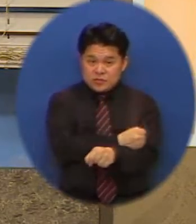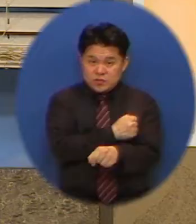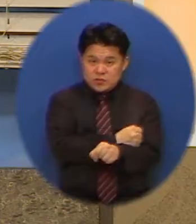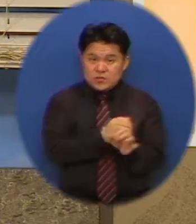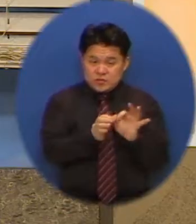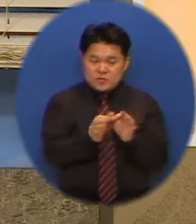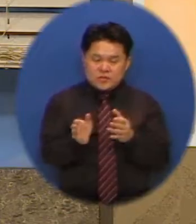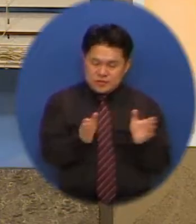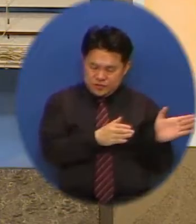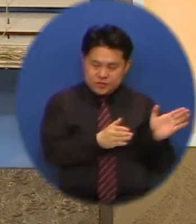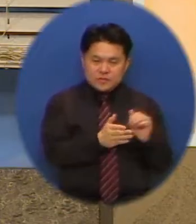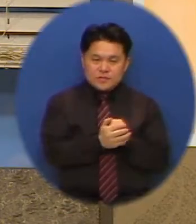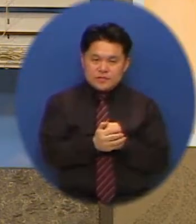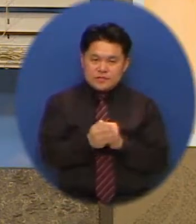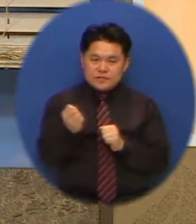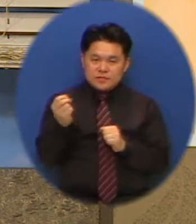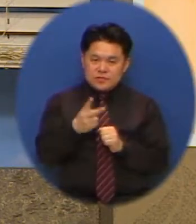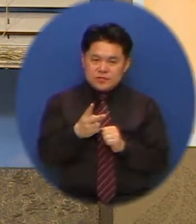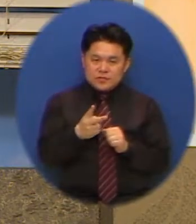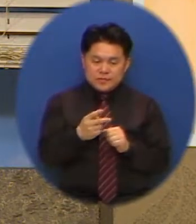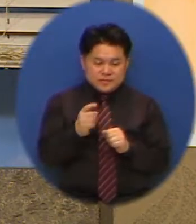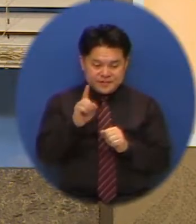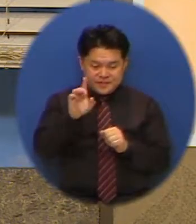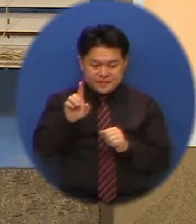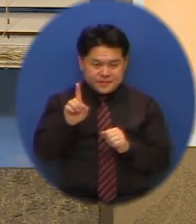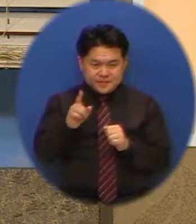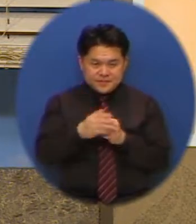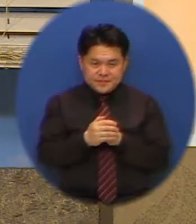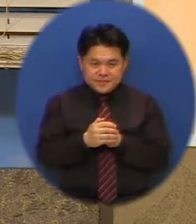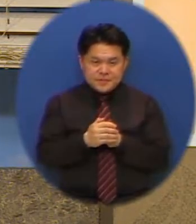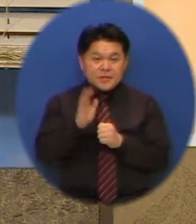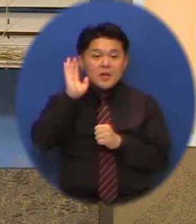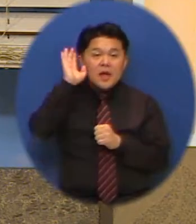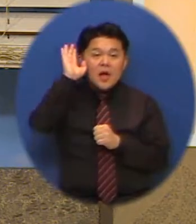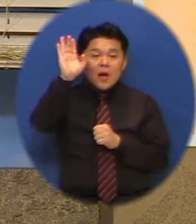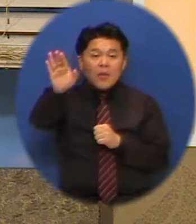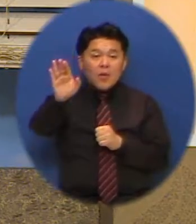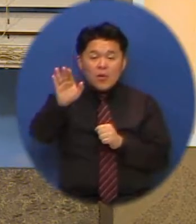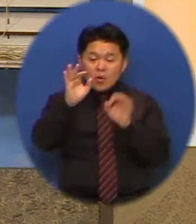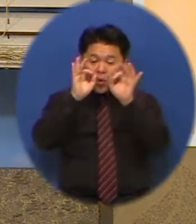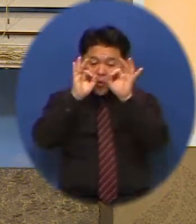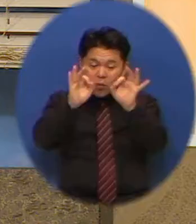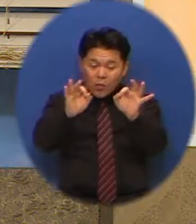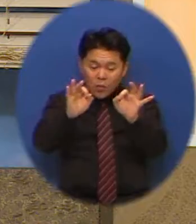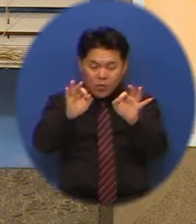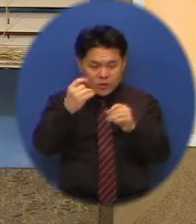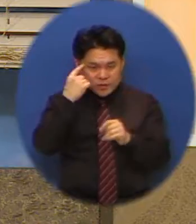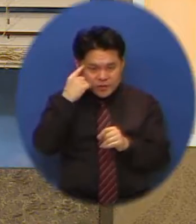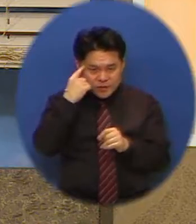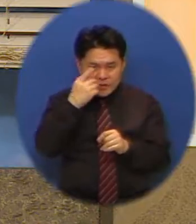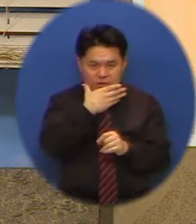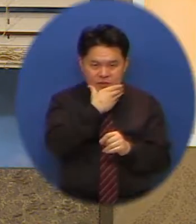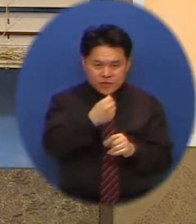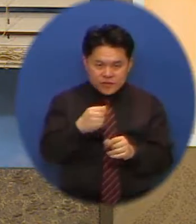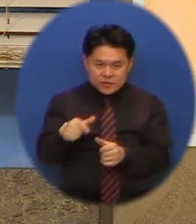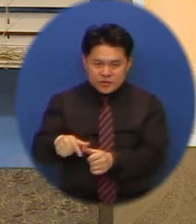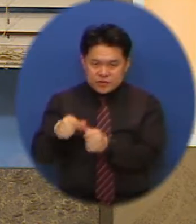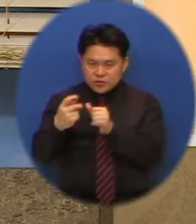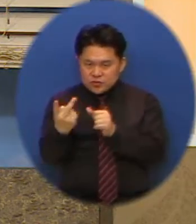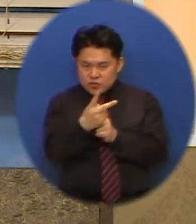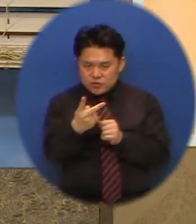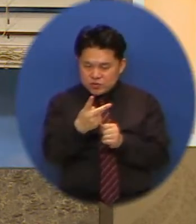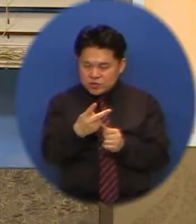네. 뭐 좀 다른 얘기일 수도 있겠지만 앞으로 그러면 뭐 바라보시는 부분의 관점이 복지와 어떤 고용의